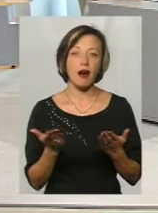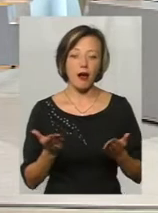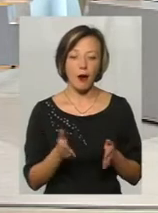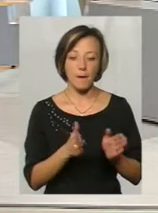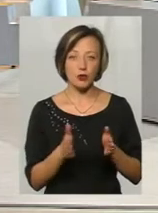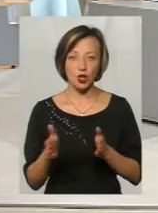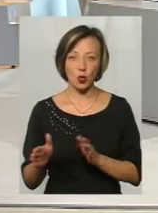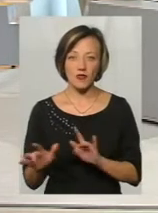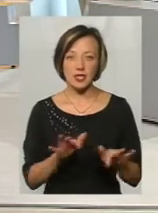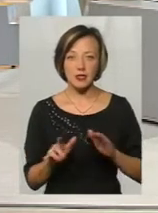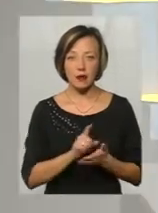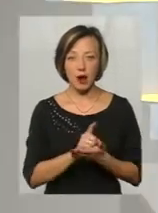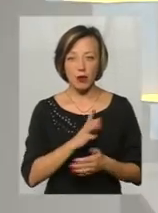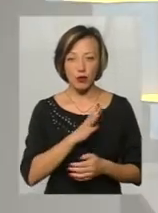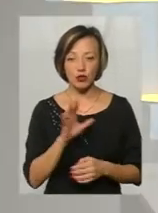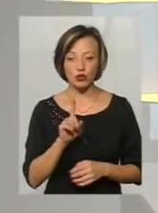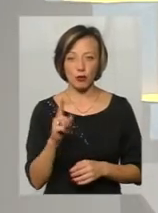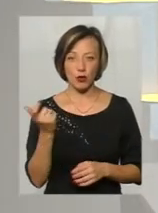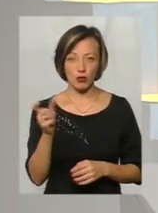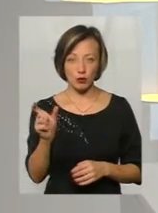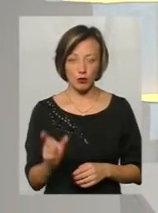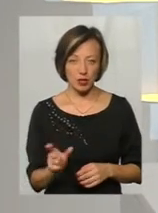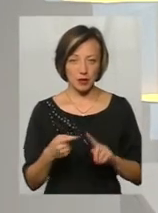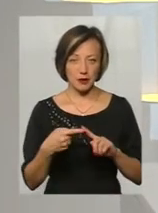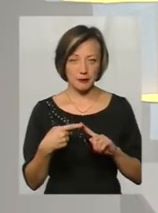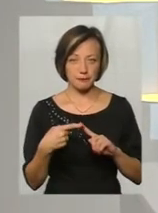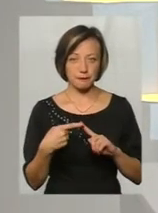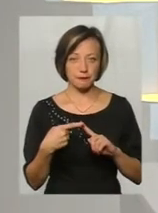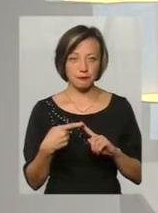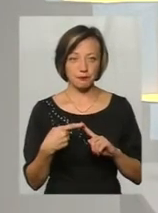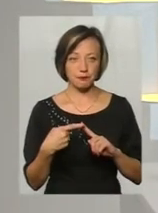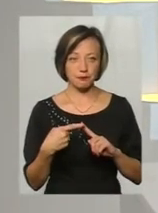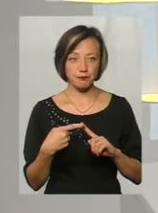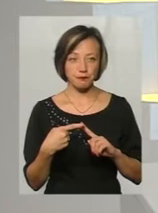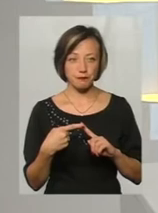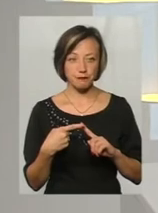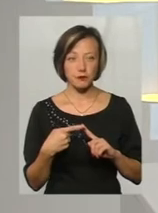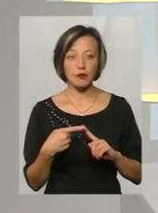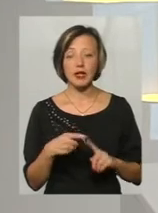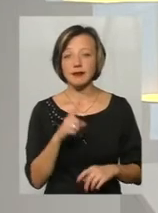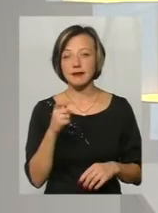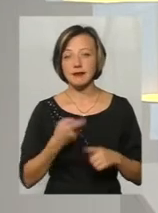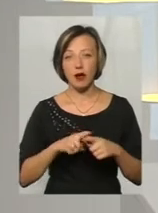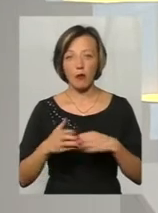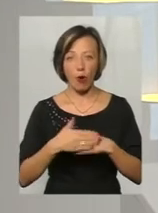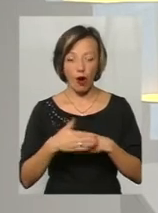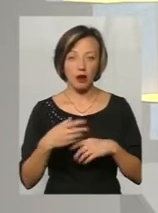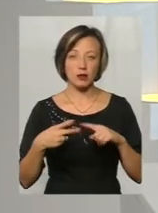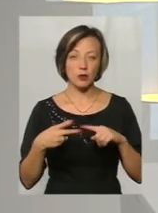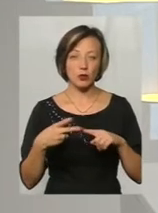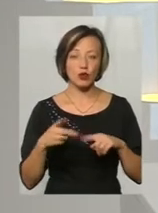послідовність дій має бути для того, щоб він, по-перше, був за це покараний, по-друге, все ж таки,